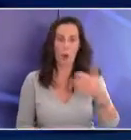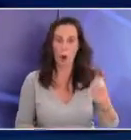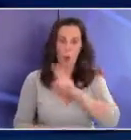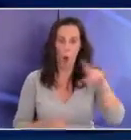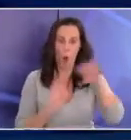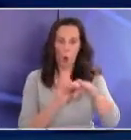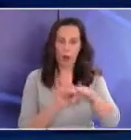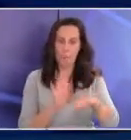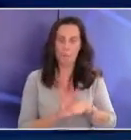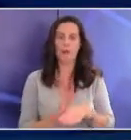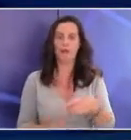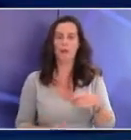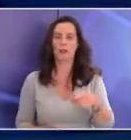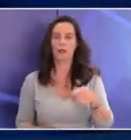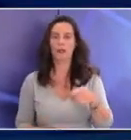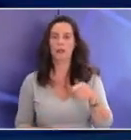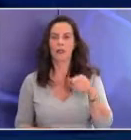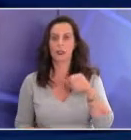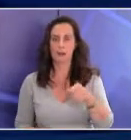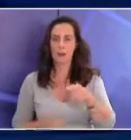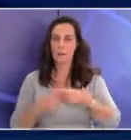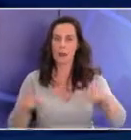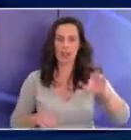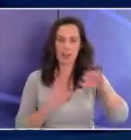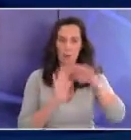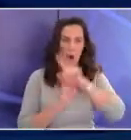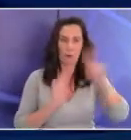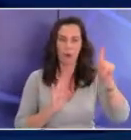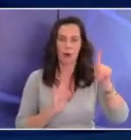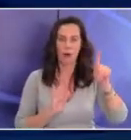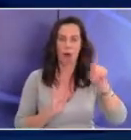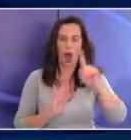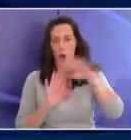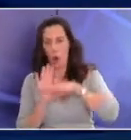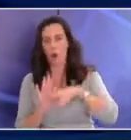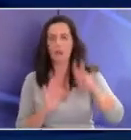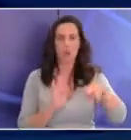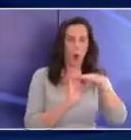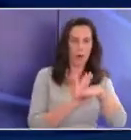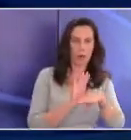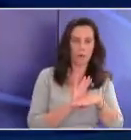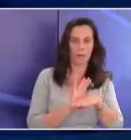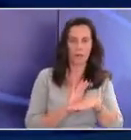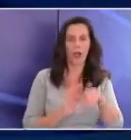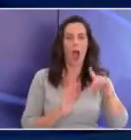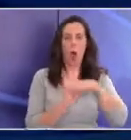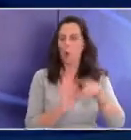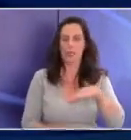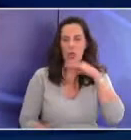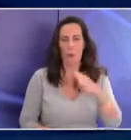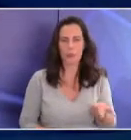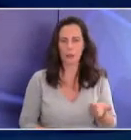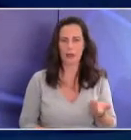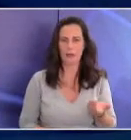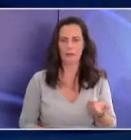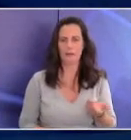שכבר דיברנו על כך, שמגוון ההימורים, החוקיים, כאילו אולי לא מספיק. בהימורים